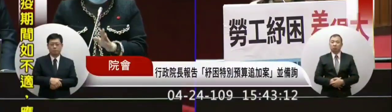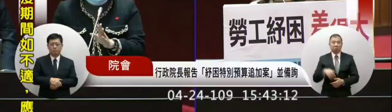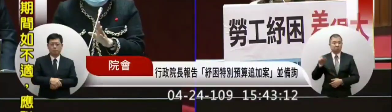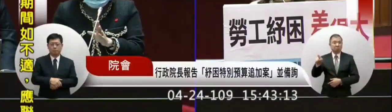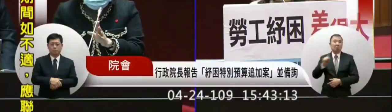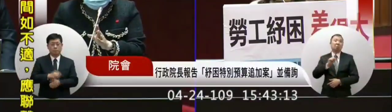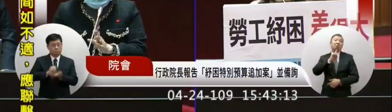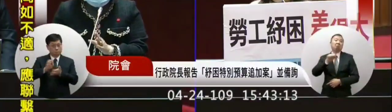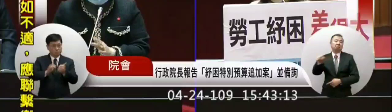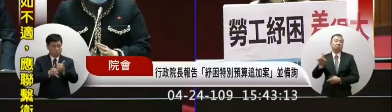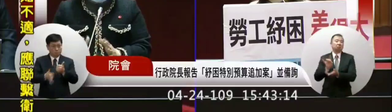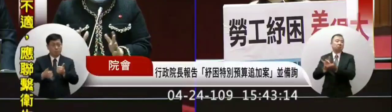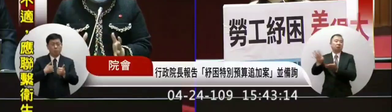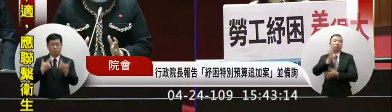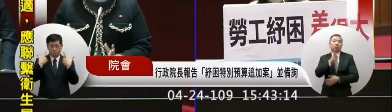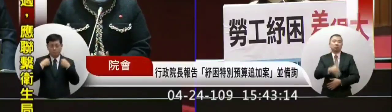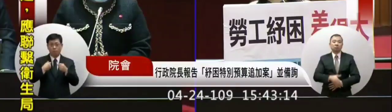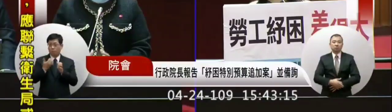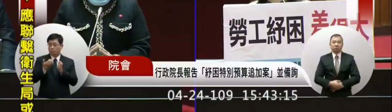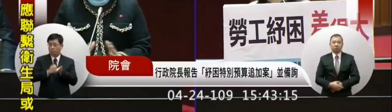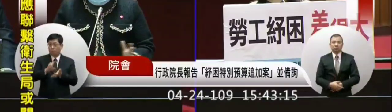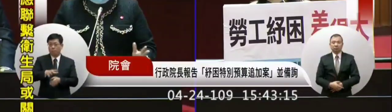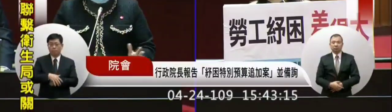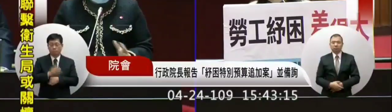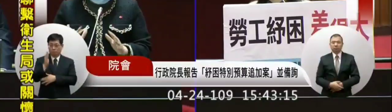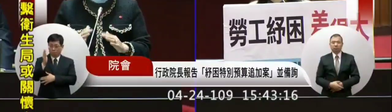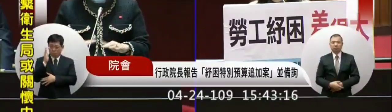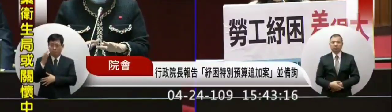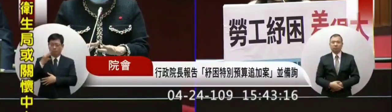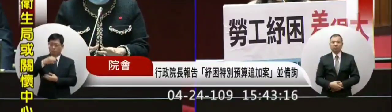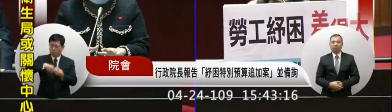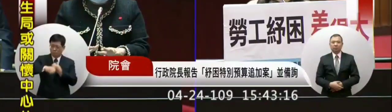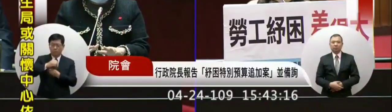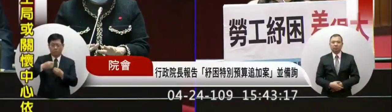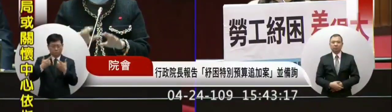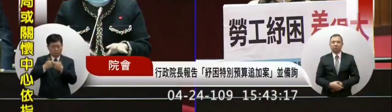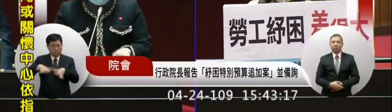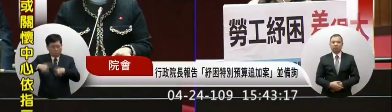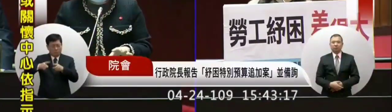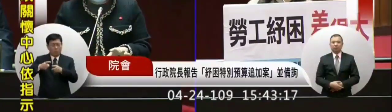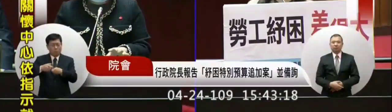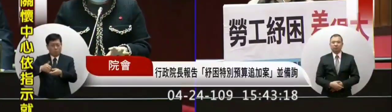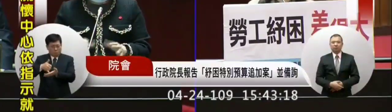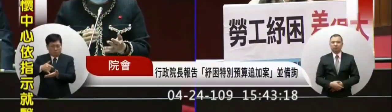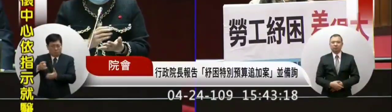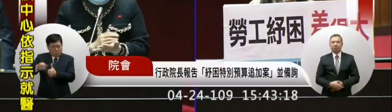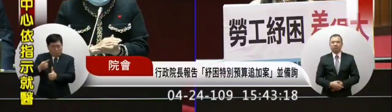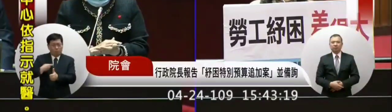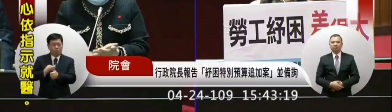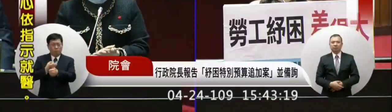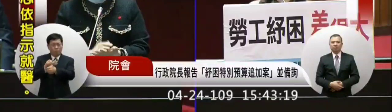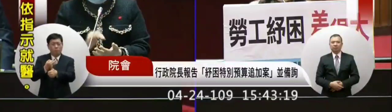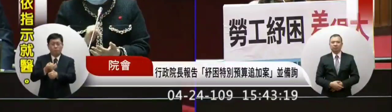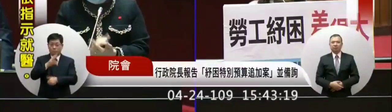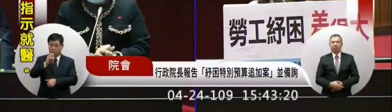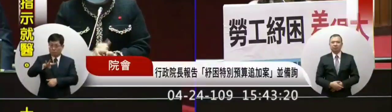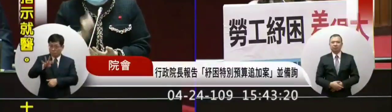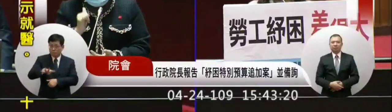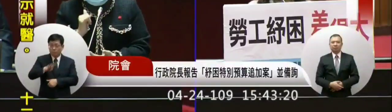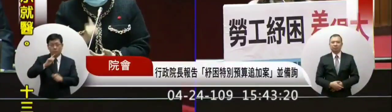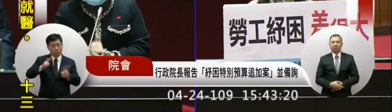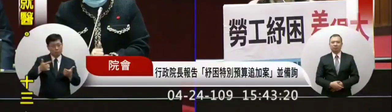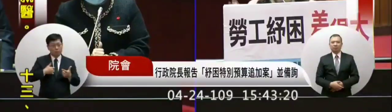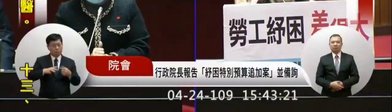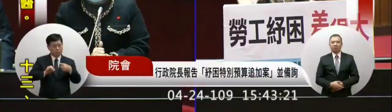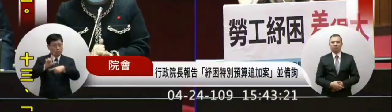排富掉吗？ 报告委员，因为我们其实我刚才讲，我们政府资源有最弱势优先。以目前来讲哈，我们24000已经是